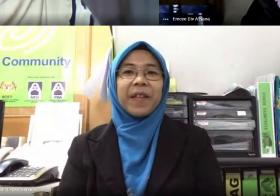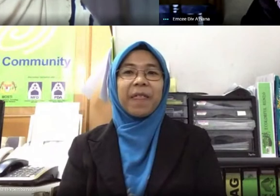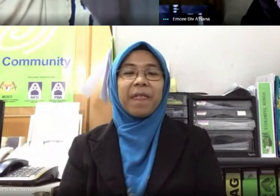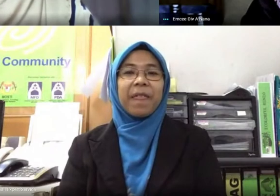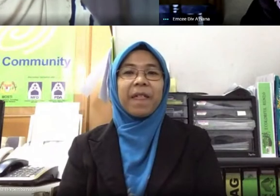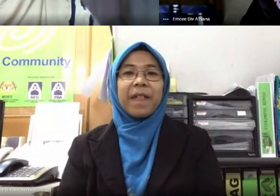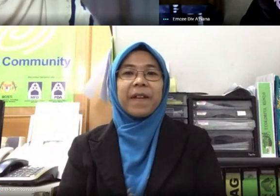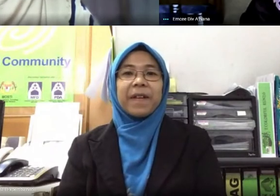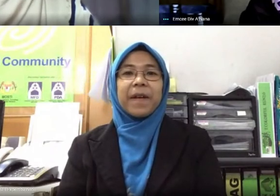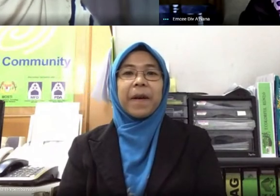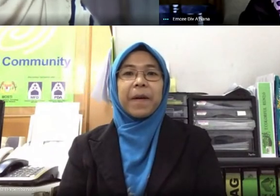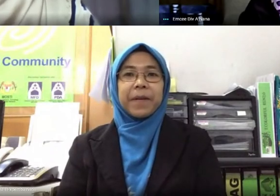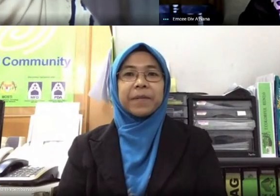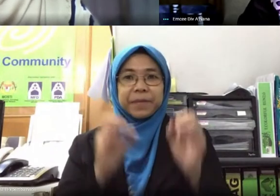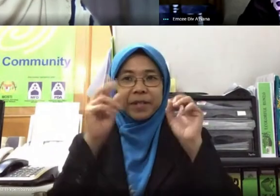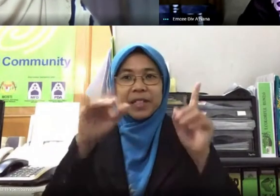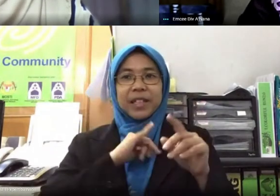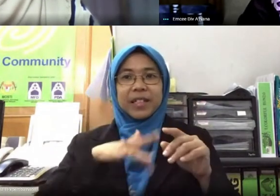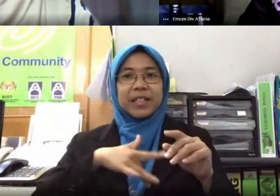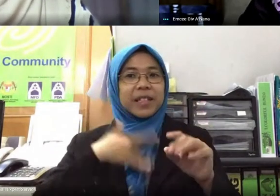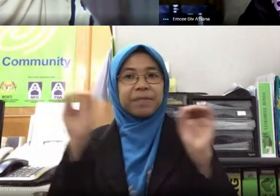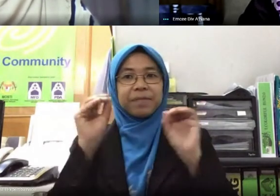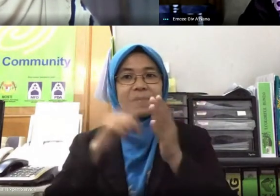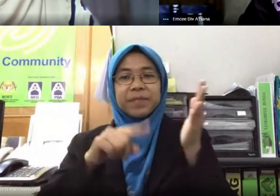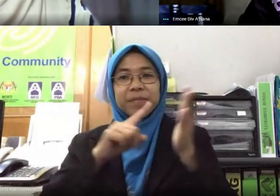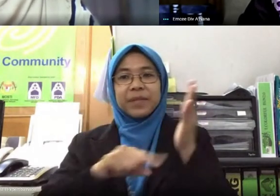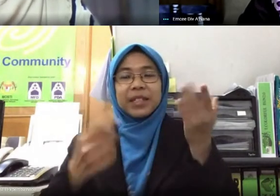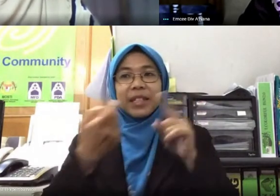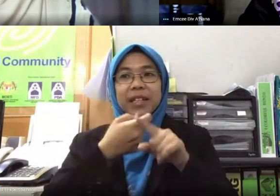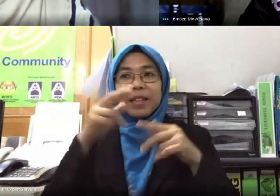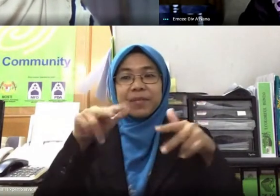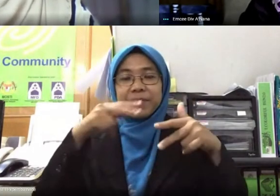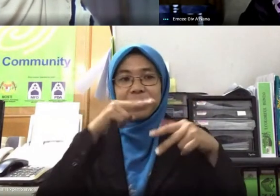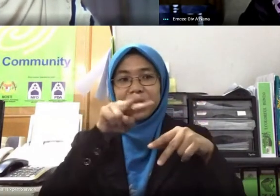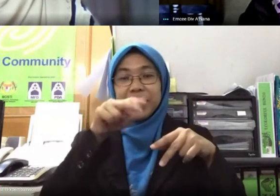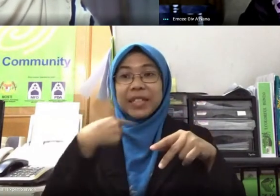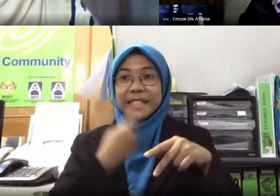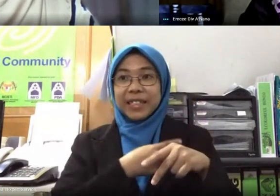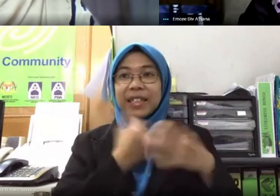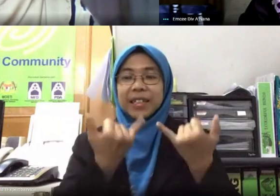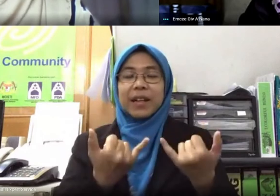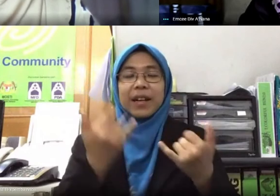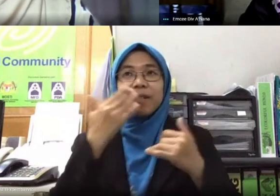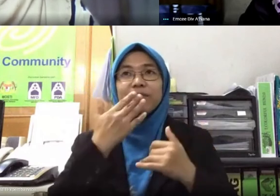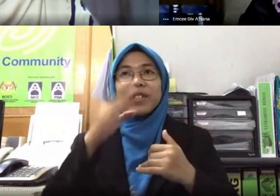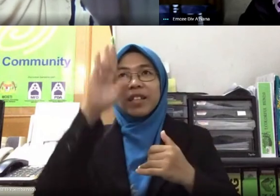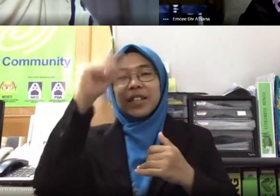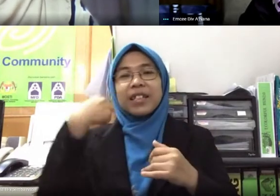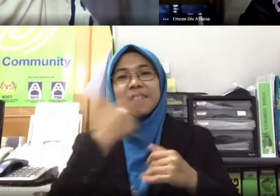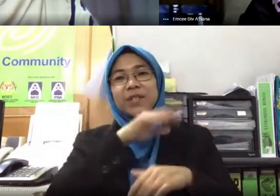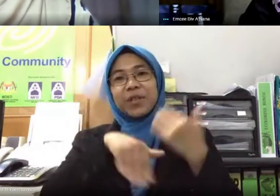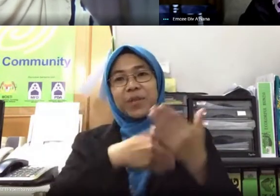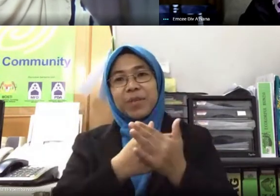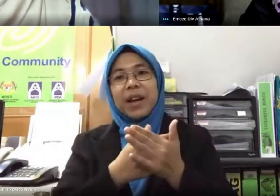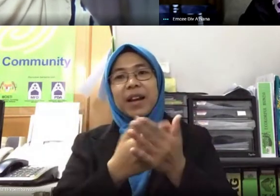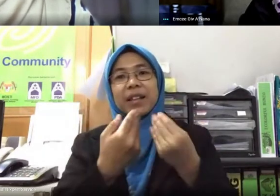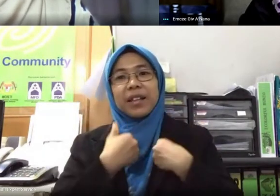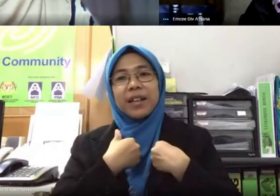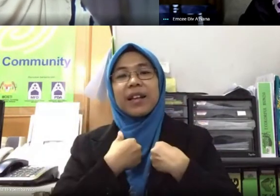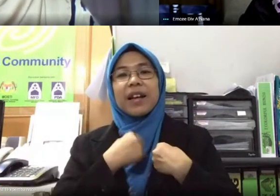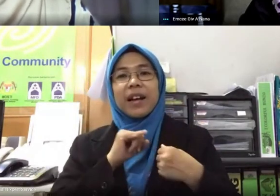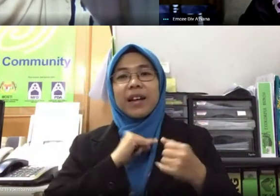Good. So Puan Nana, saya kira tiada lagi soalan daripada viewers kita. Sekali lagi Alhamdulillah Allah izinkan semuanya. Again, I love